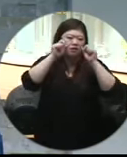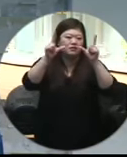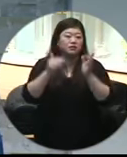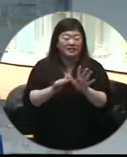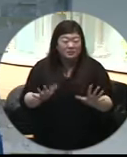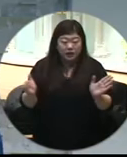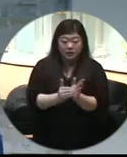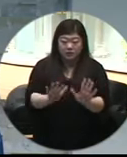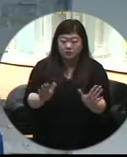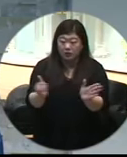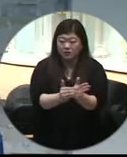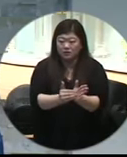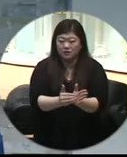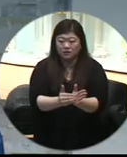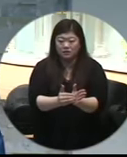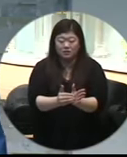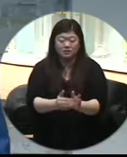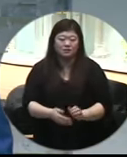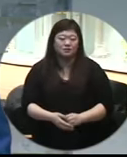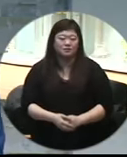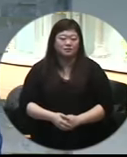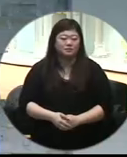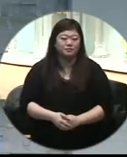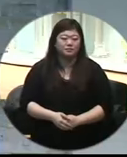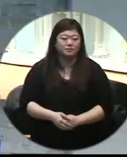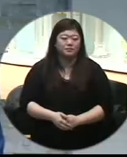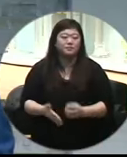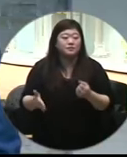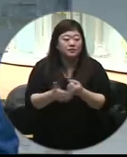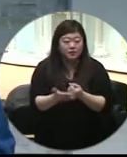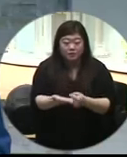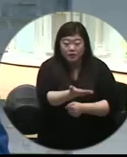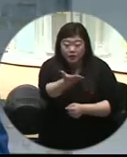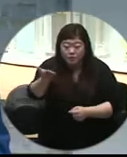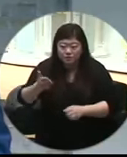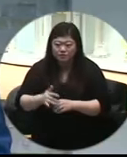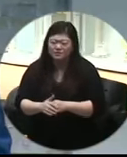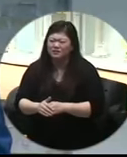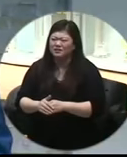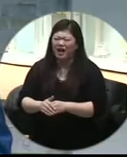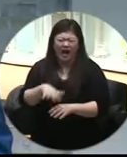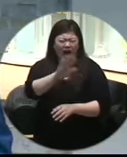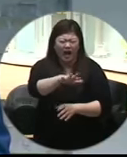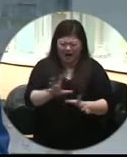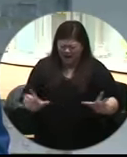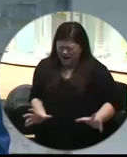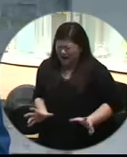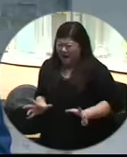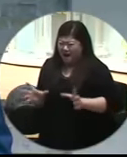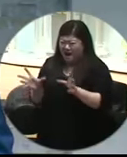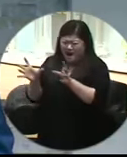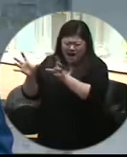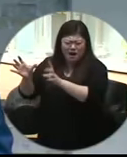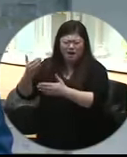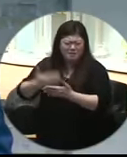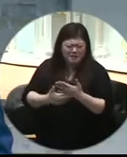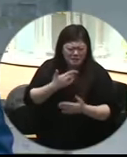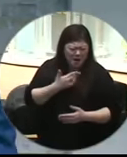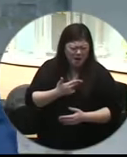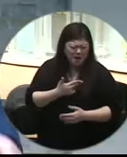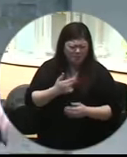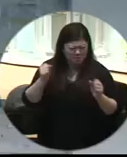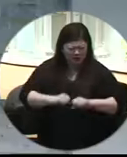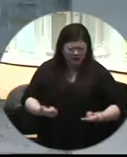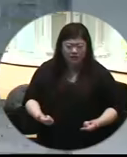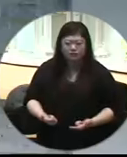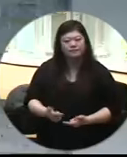지금까지. 아시겠어요? 그러면서 여러분이 올인을 하게 되면 망하는 것 같고 바보 같은데 힘든 것 같은데 천만 해봐도